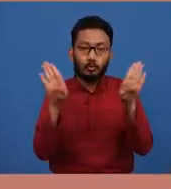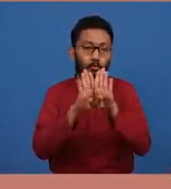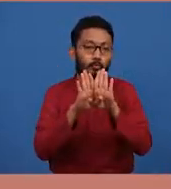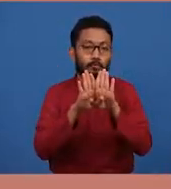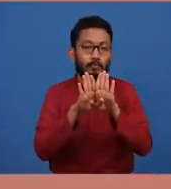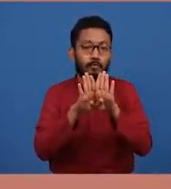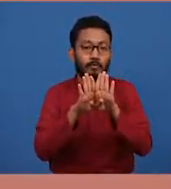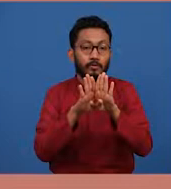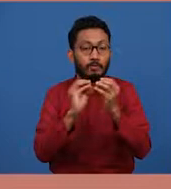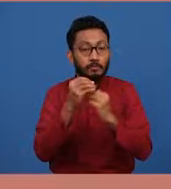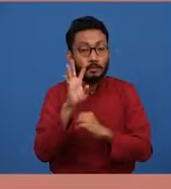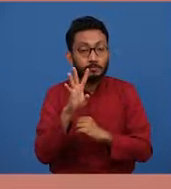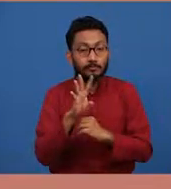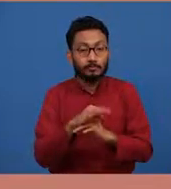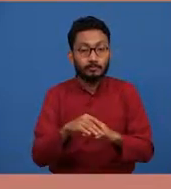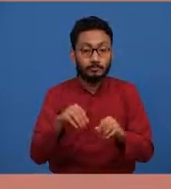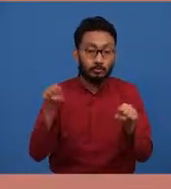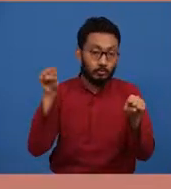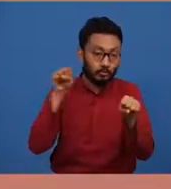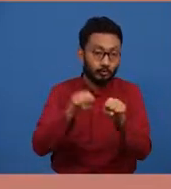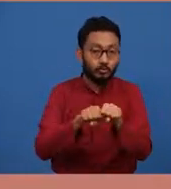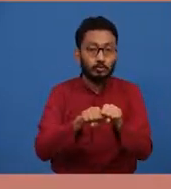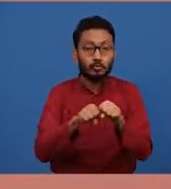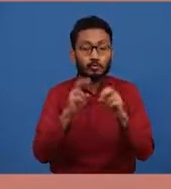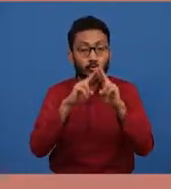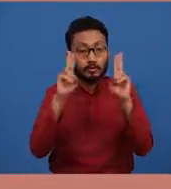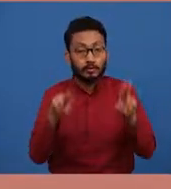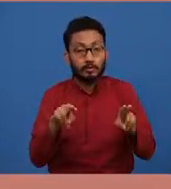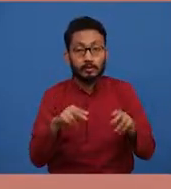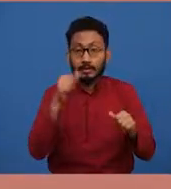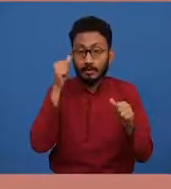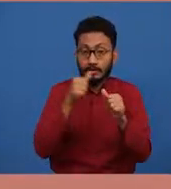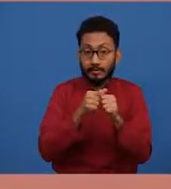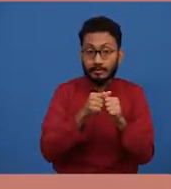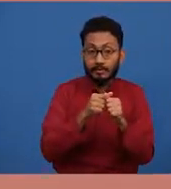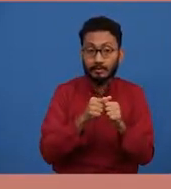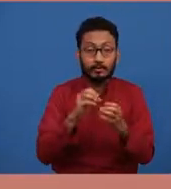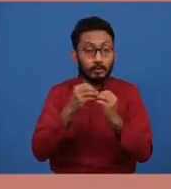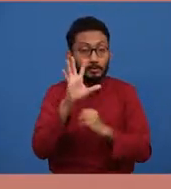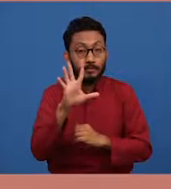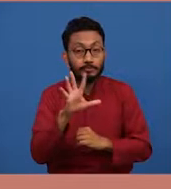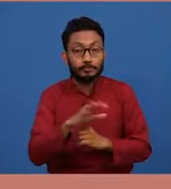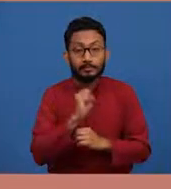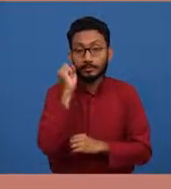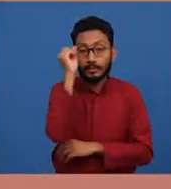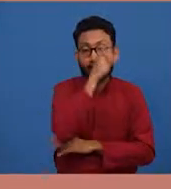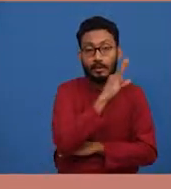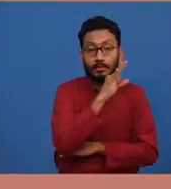sesuai untuk menguji daya ingatan. Kelima, lebih bersifat